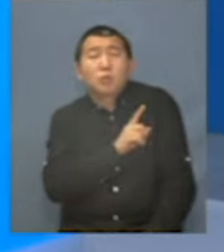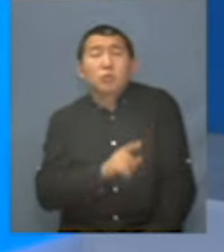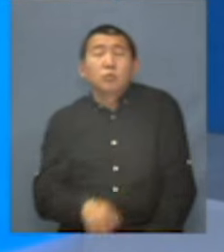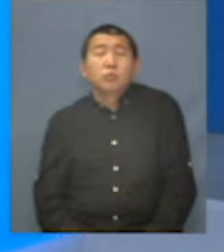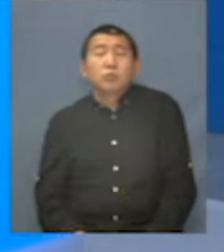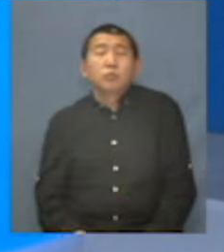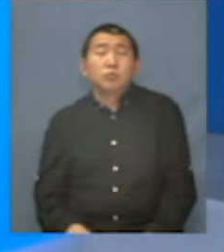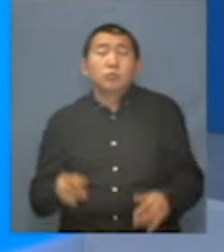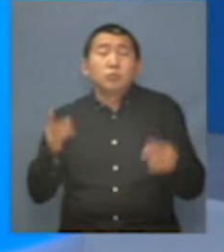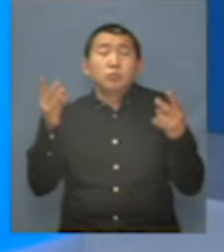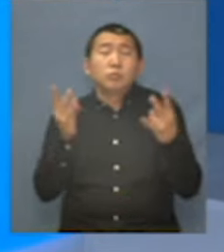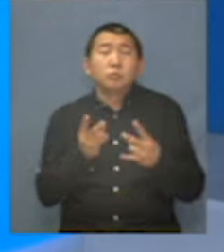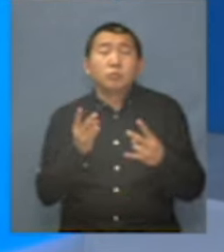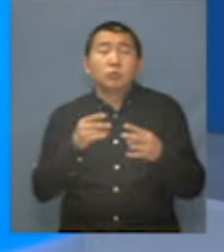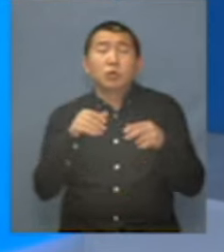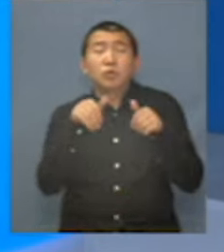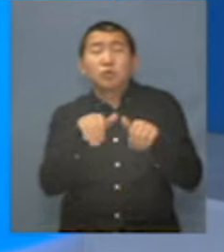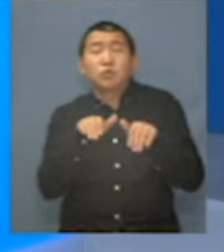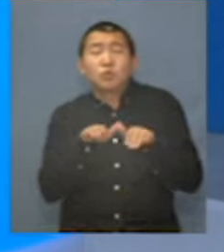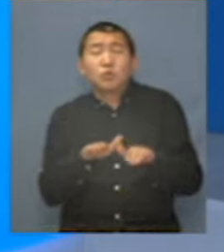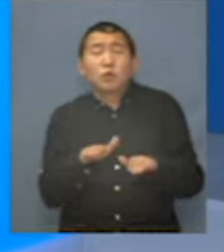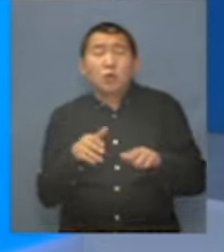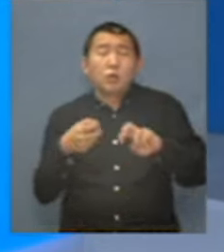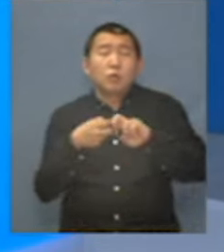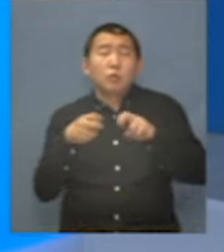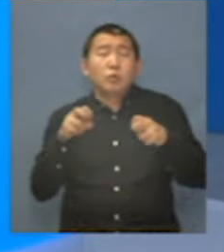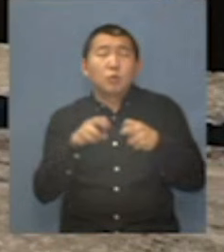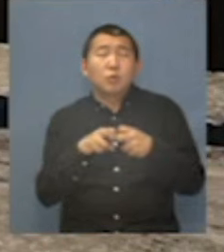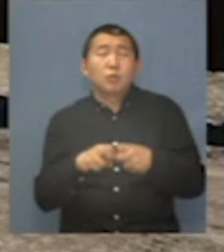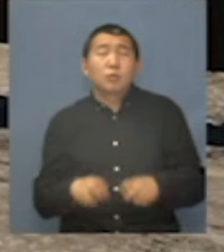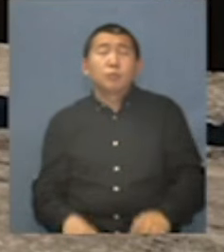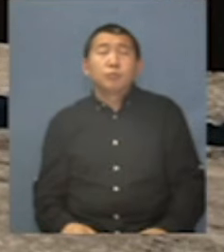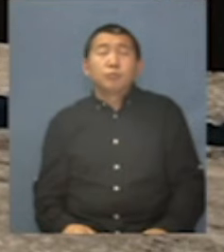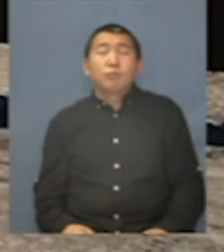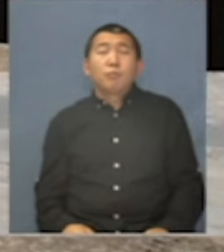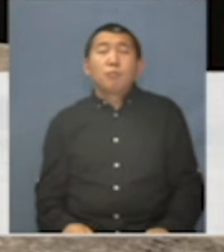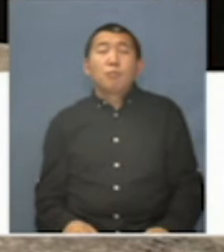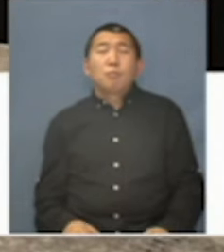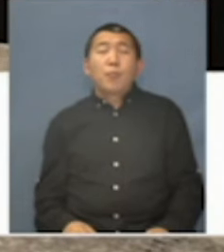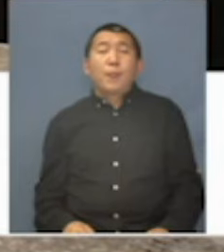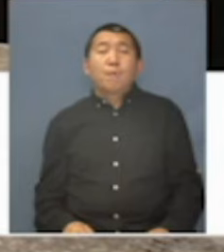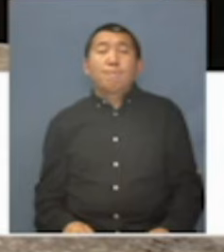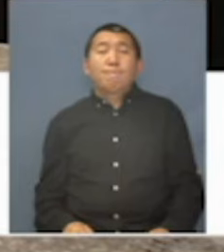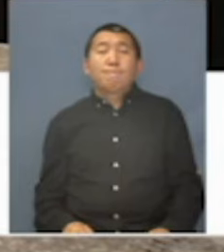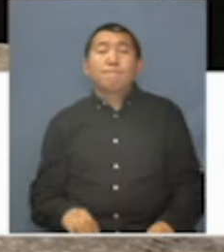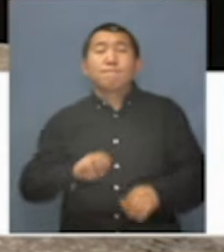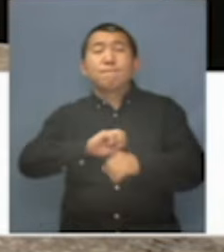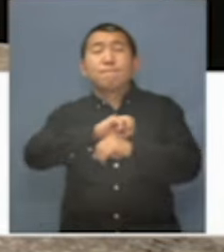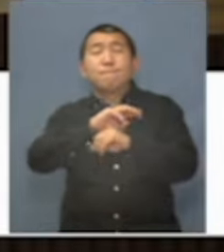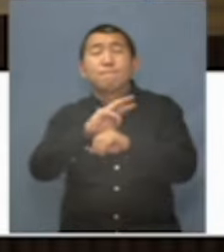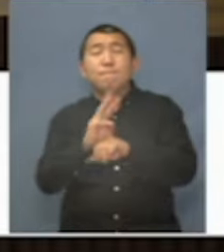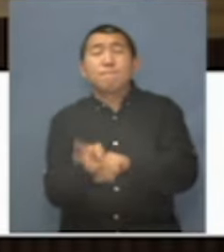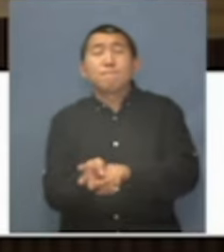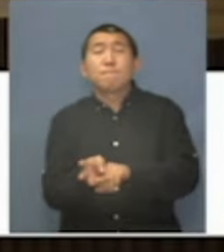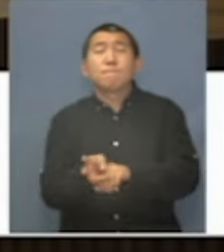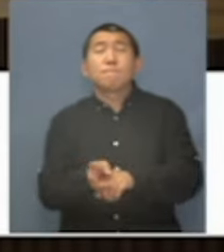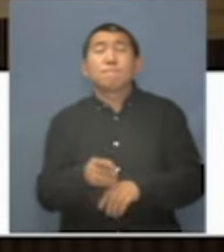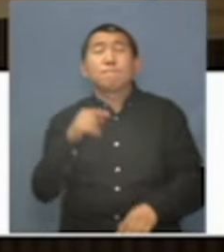возникла необходимость принятия мер для решения проблемы. В целях обеспечения экономического